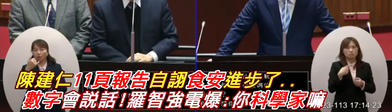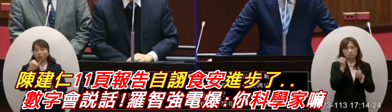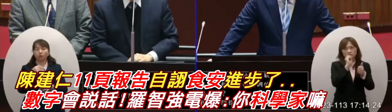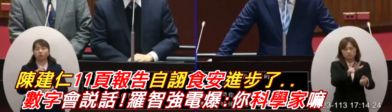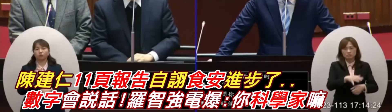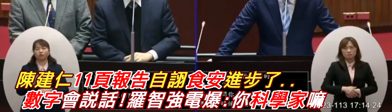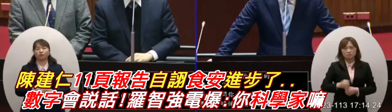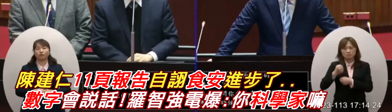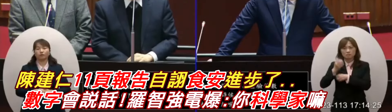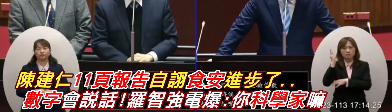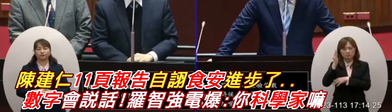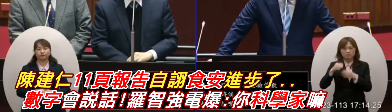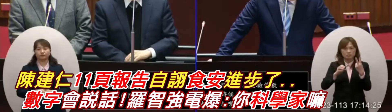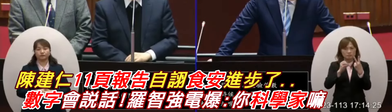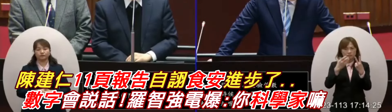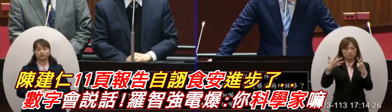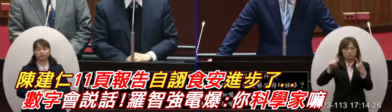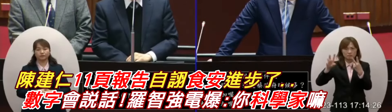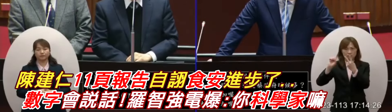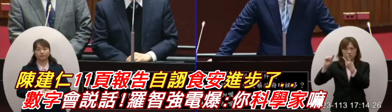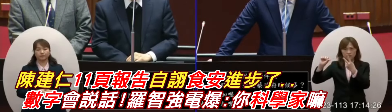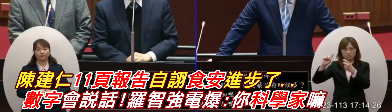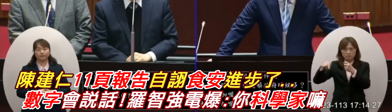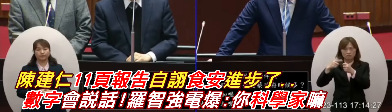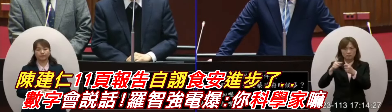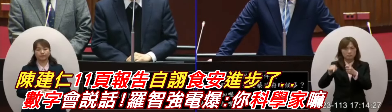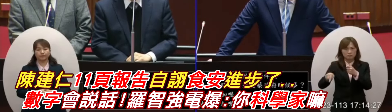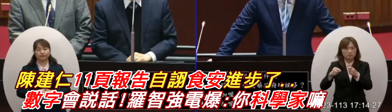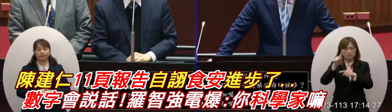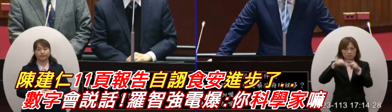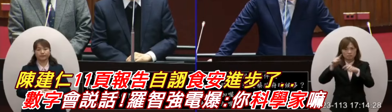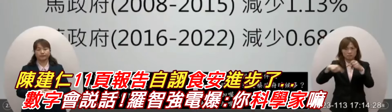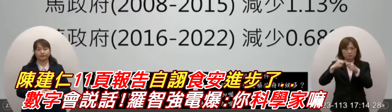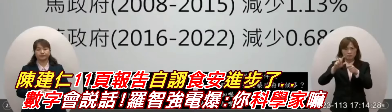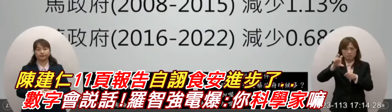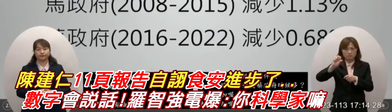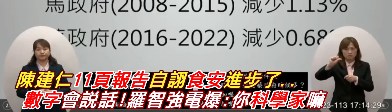诉你，马政府2008到2015年平均每年